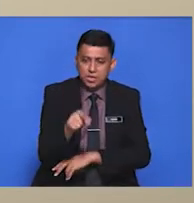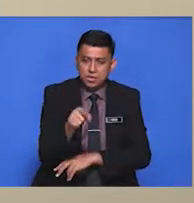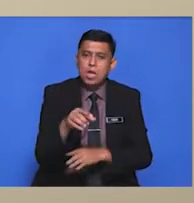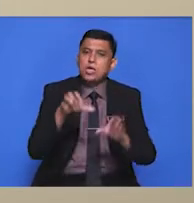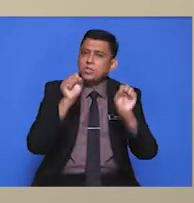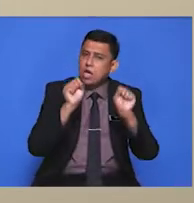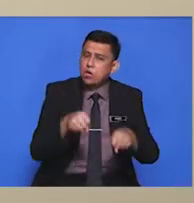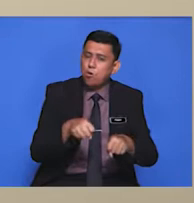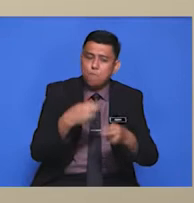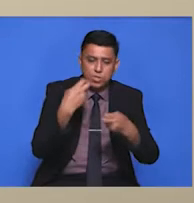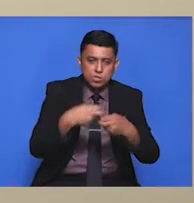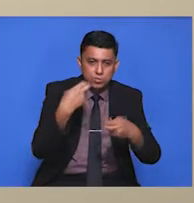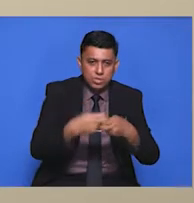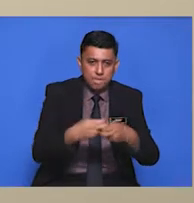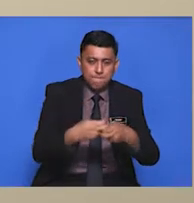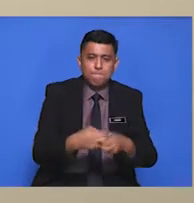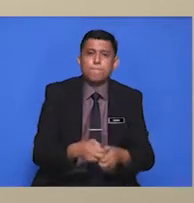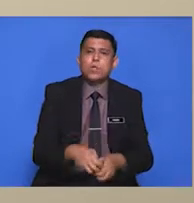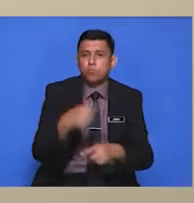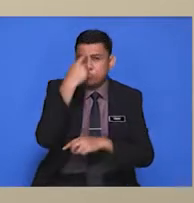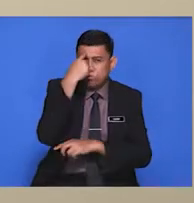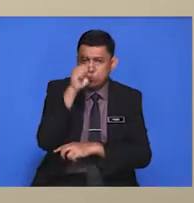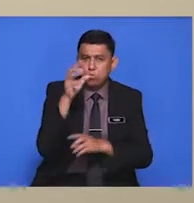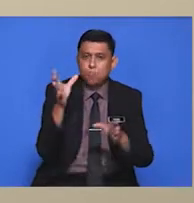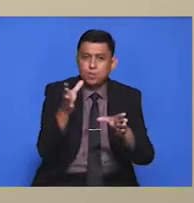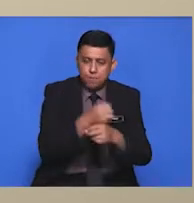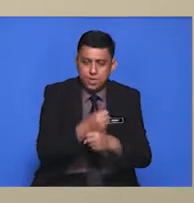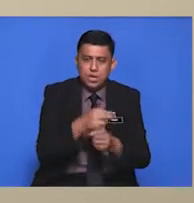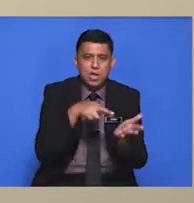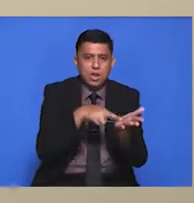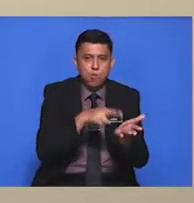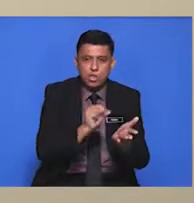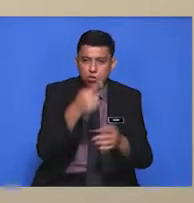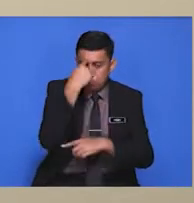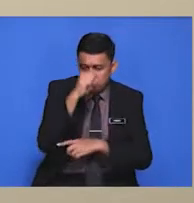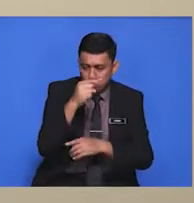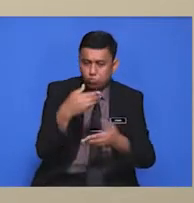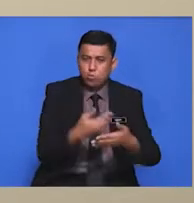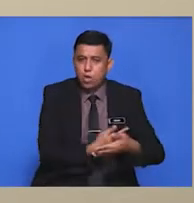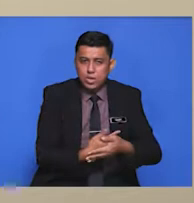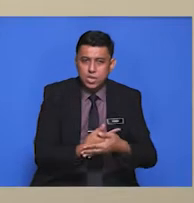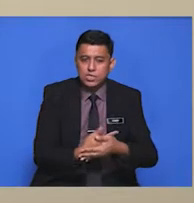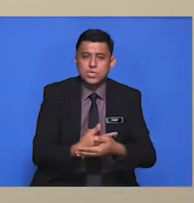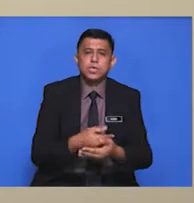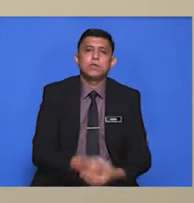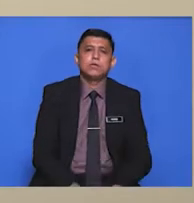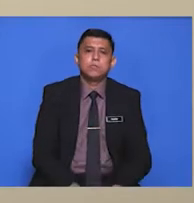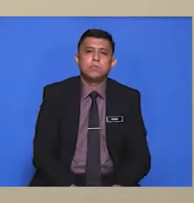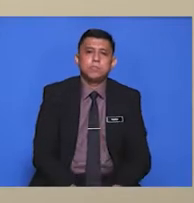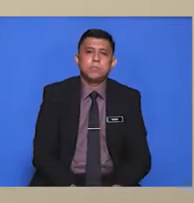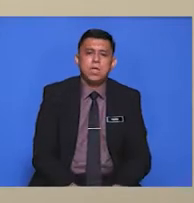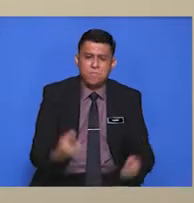bersusah payah untuk mendapatkan rawatan untuk anaknya Jini yang sakit di samping sanggup menentang Tuan